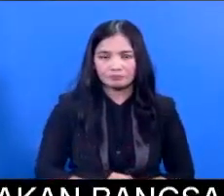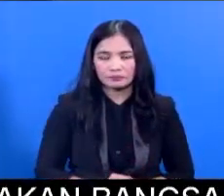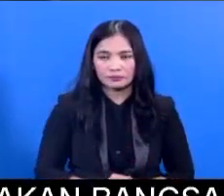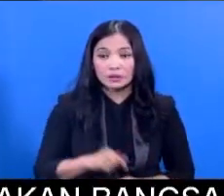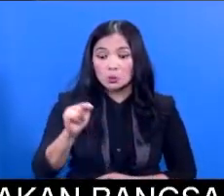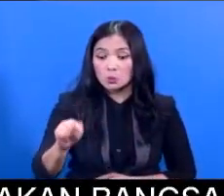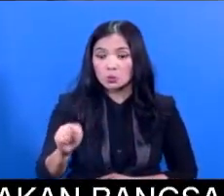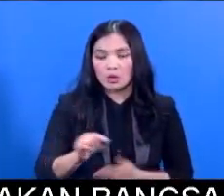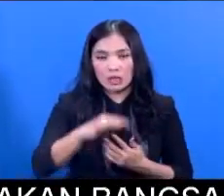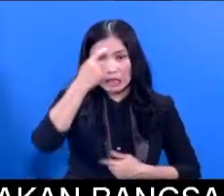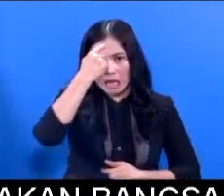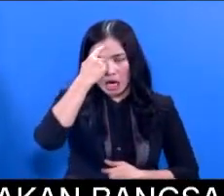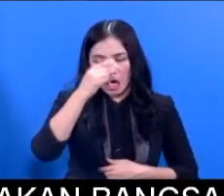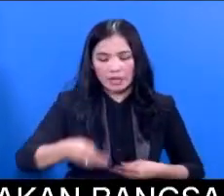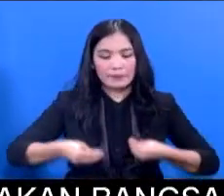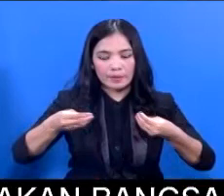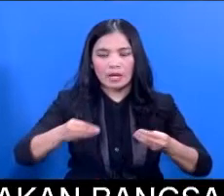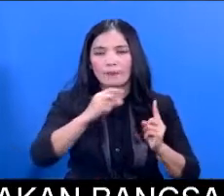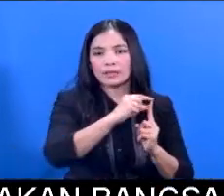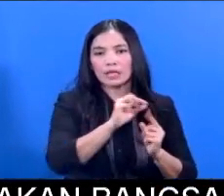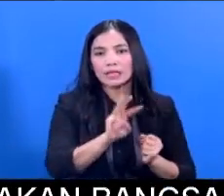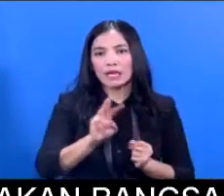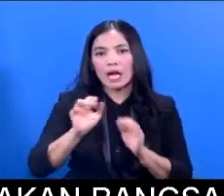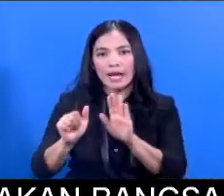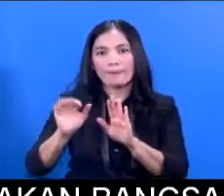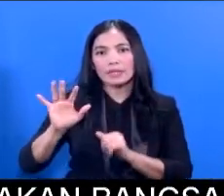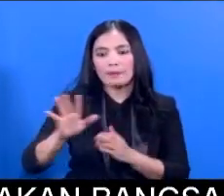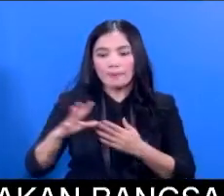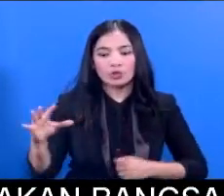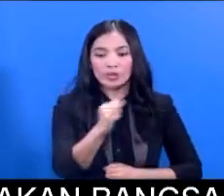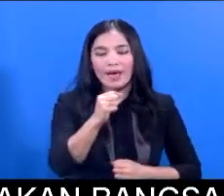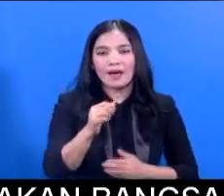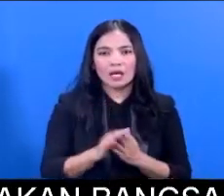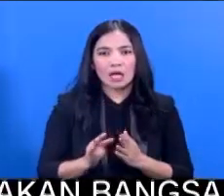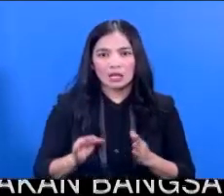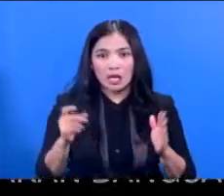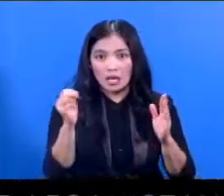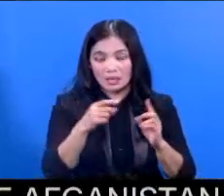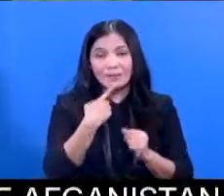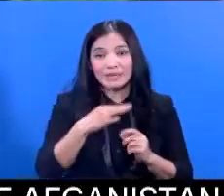Akibat perbuatannya, tersangka dikenai pasal 365 tentang pencurian disertai kekerasan dengan